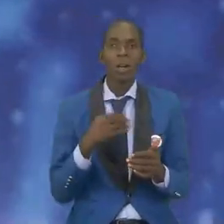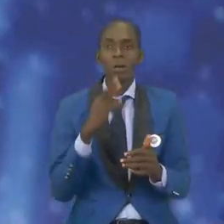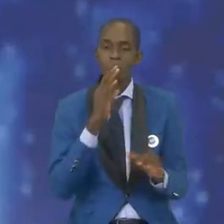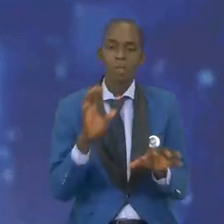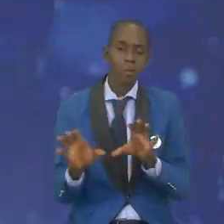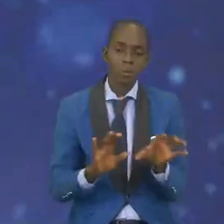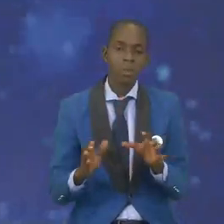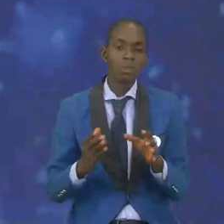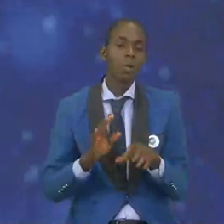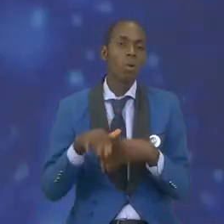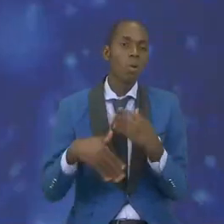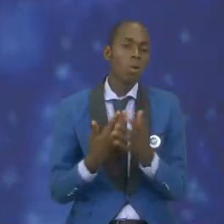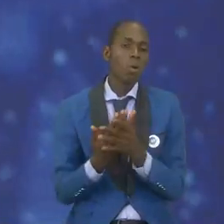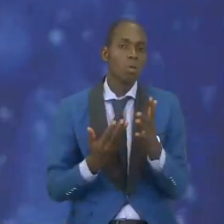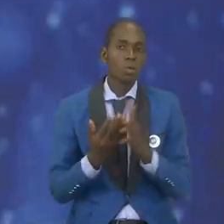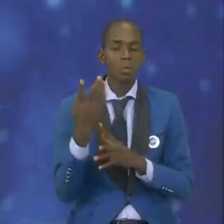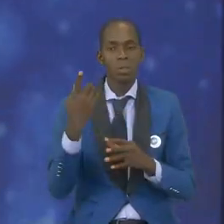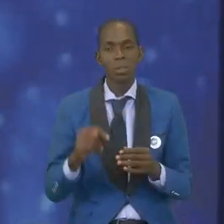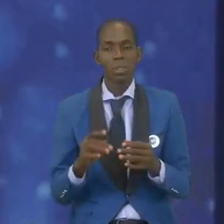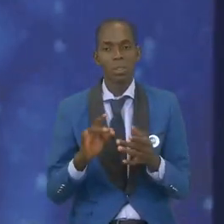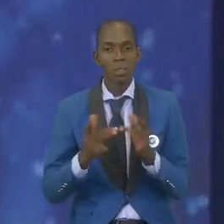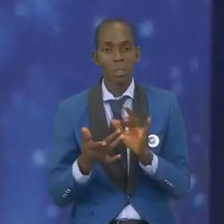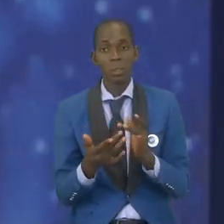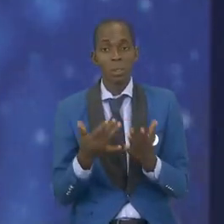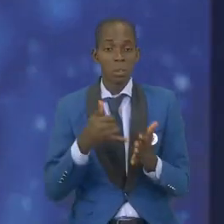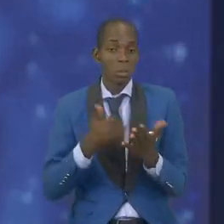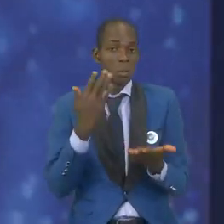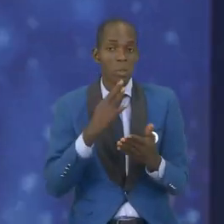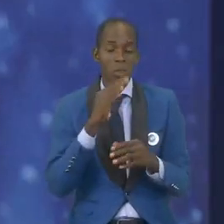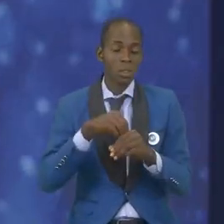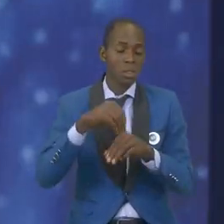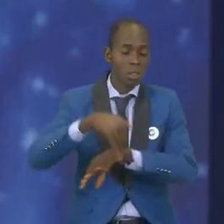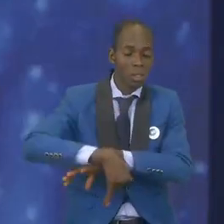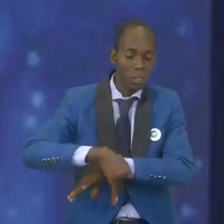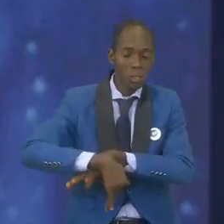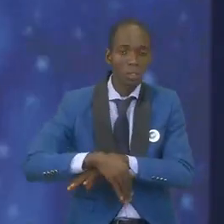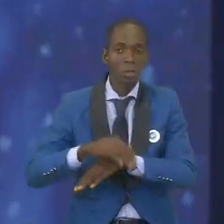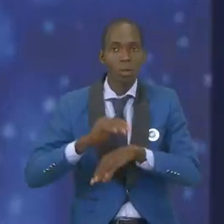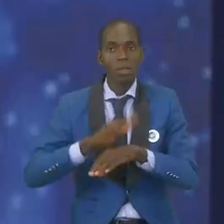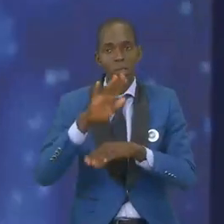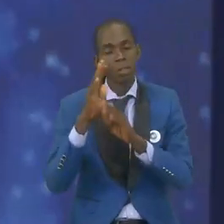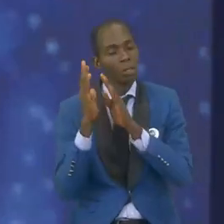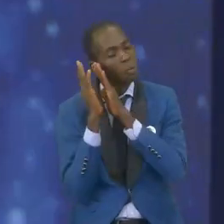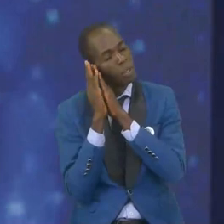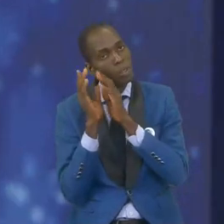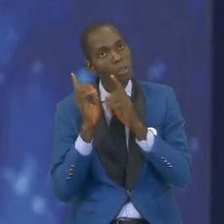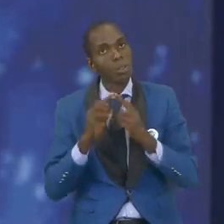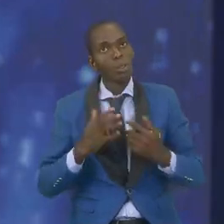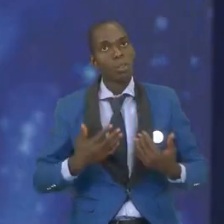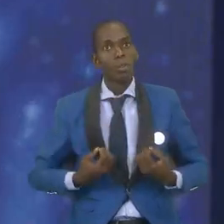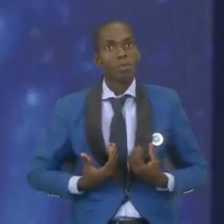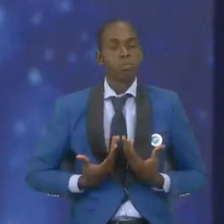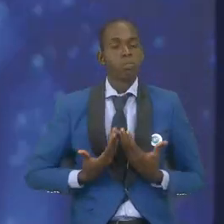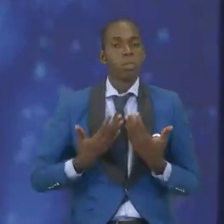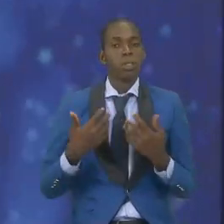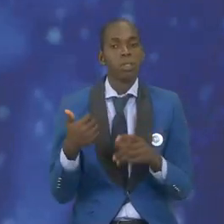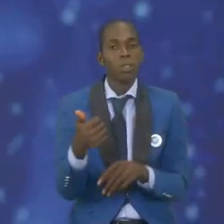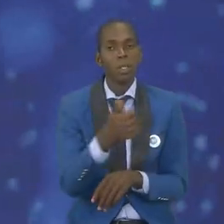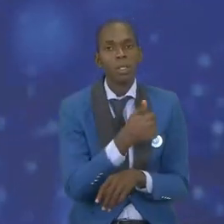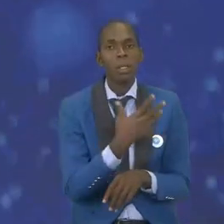S'ils veulent révéler tout, ils peuvent projeter tout ce que tu visites. Peut-être dans la nuit, sur ton